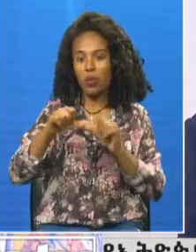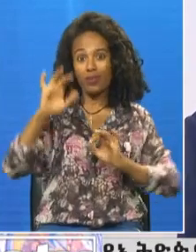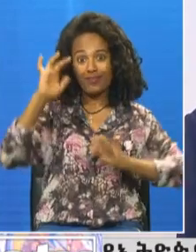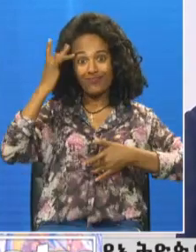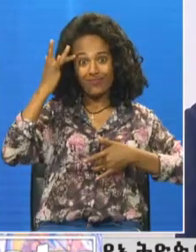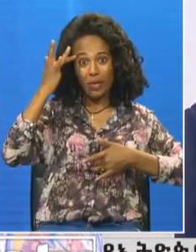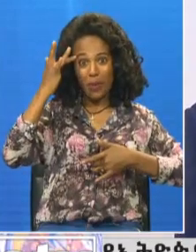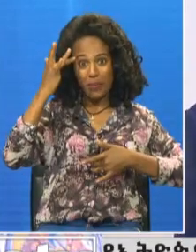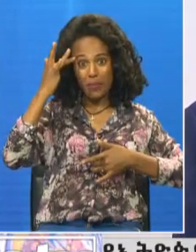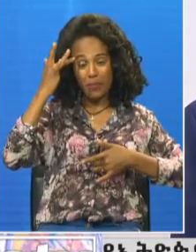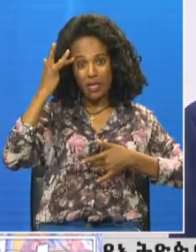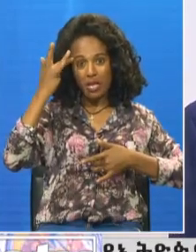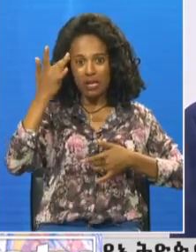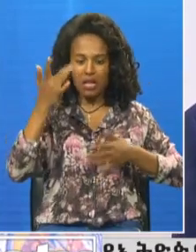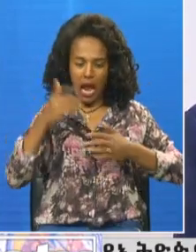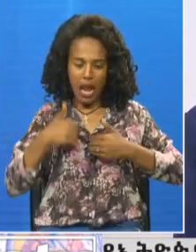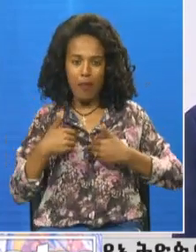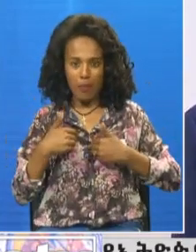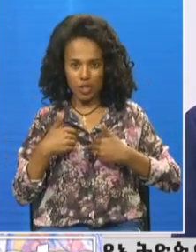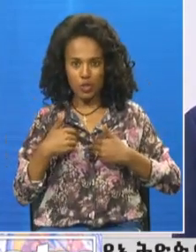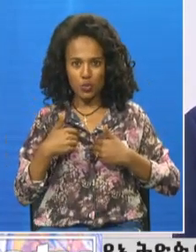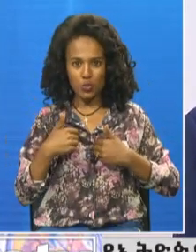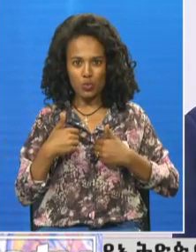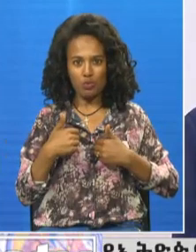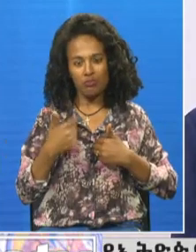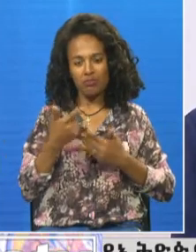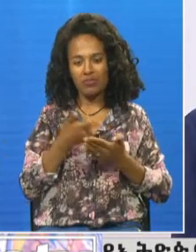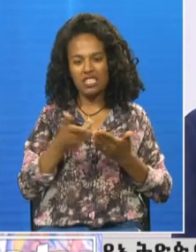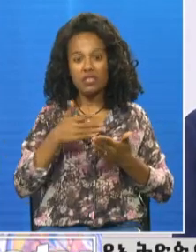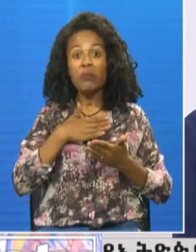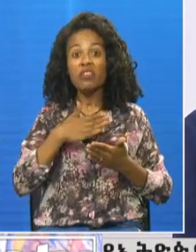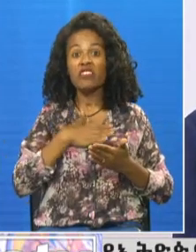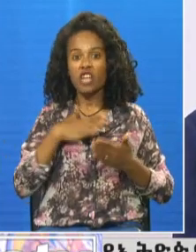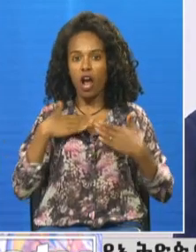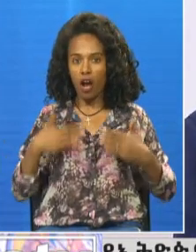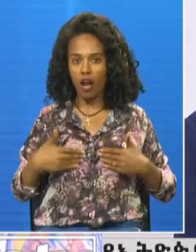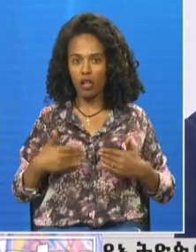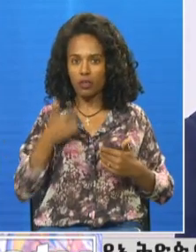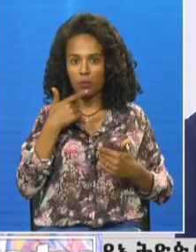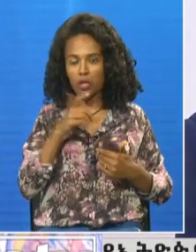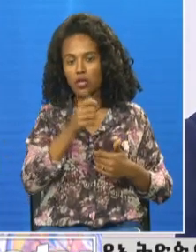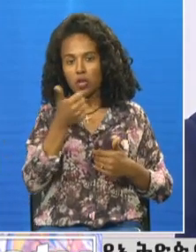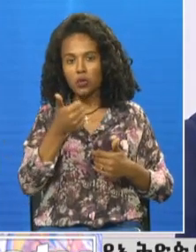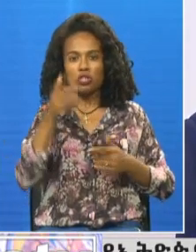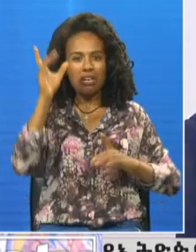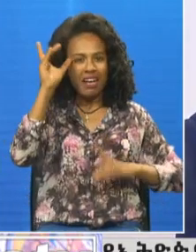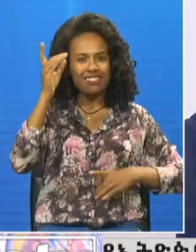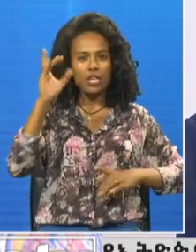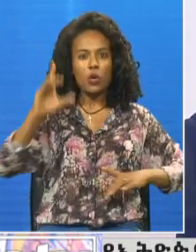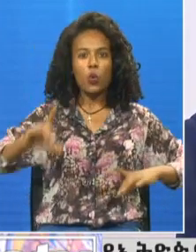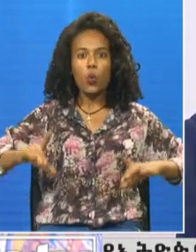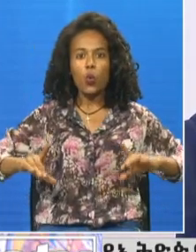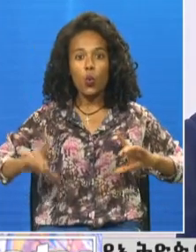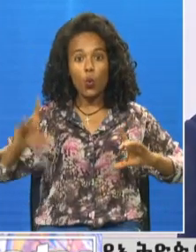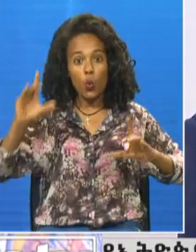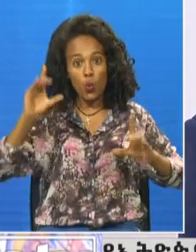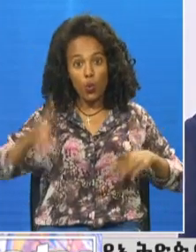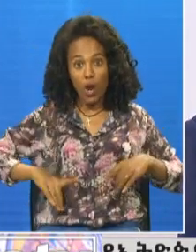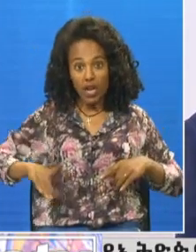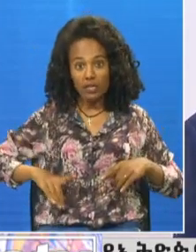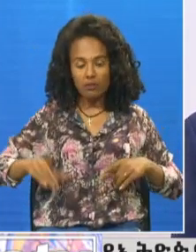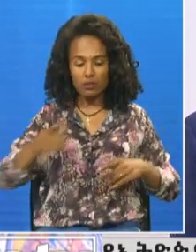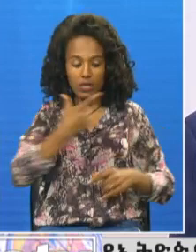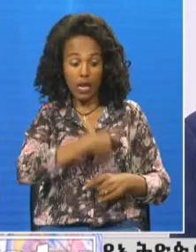መጠበቂያና መከላከያ ቁሳቁሶች አስተራይቶ ባለሙያዎች ጥቅም ላይ እንዲውሉ እየተደረገ ይገኛል። የወደፊት ትኩረት